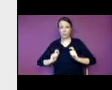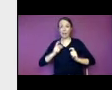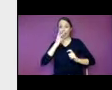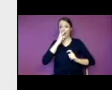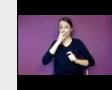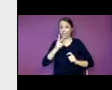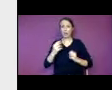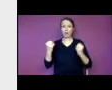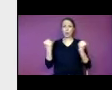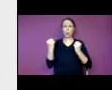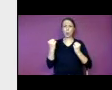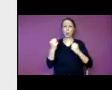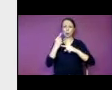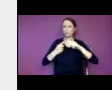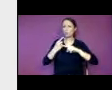wiejską